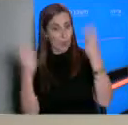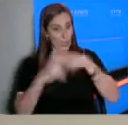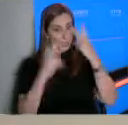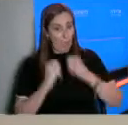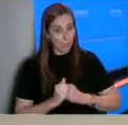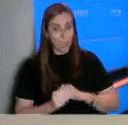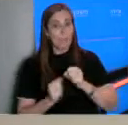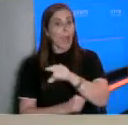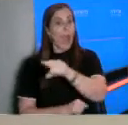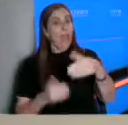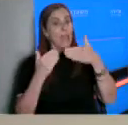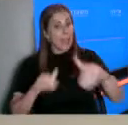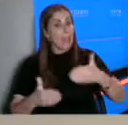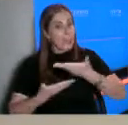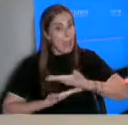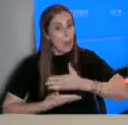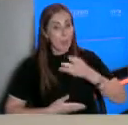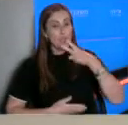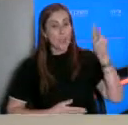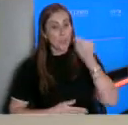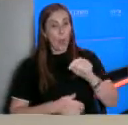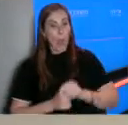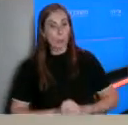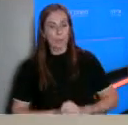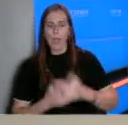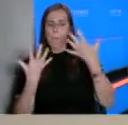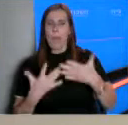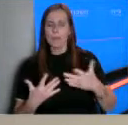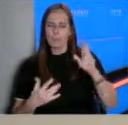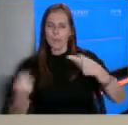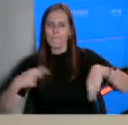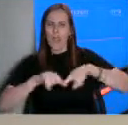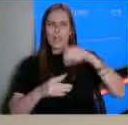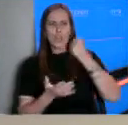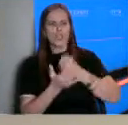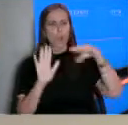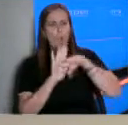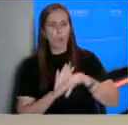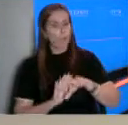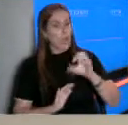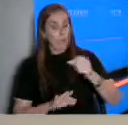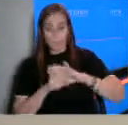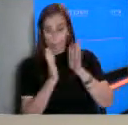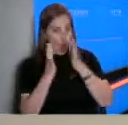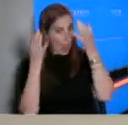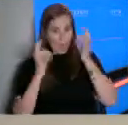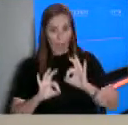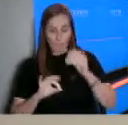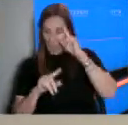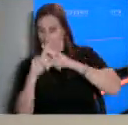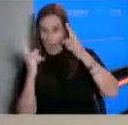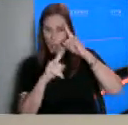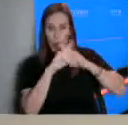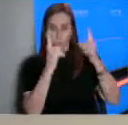ההסכם? האם הנכים יקבלו את מה שהובטח להם? מתי תתכנס ועדה לאישור החוק? ועם כל הכבוד למחלוקות